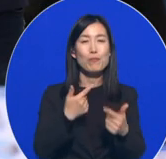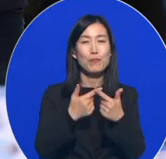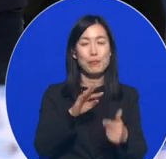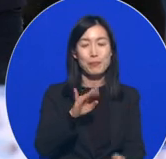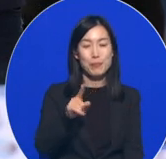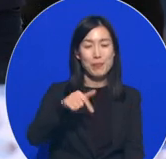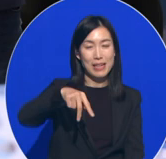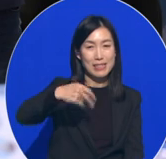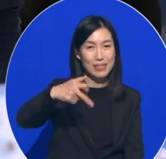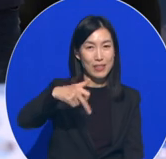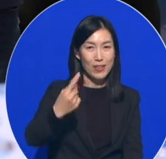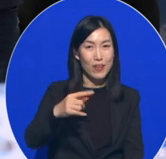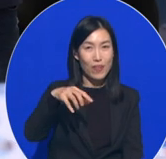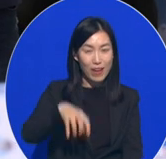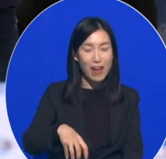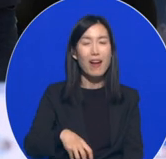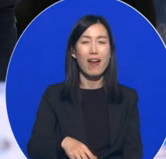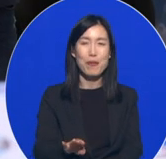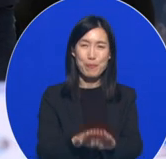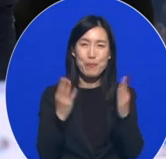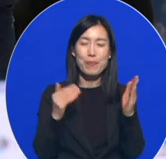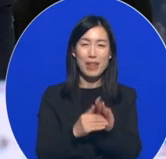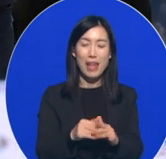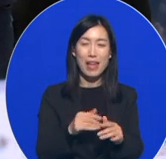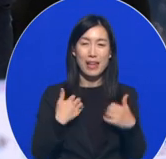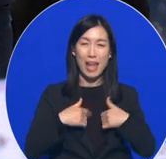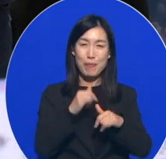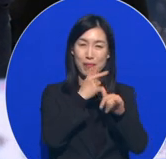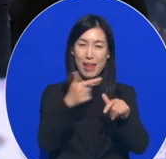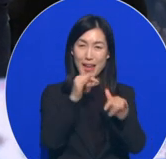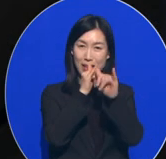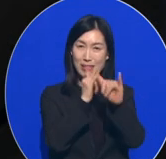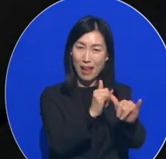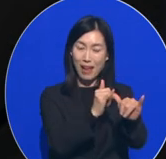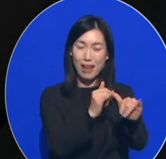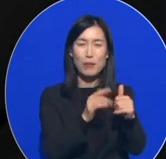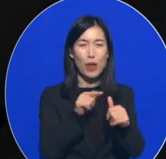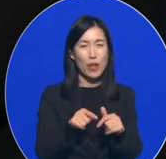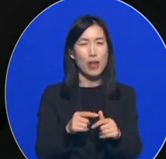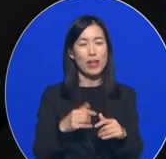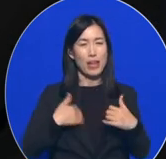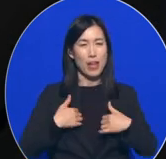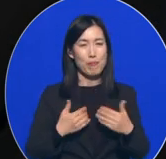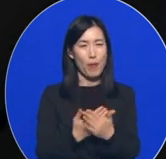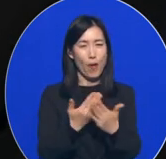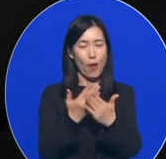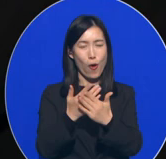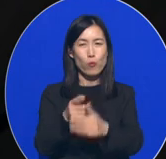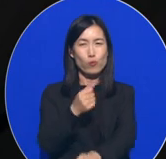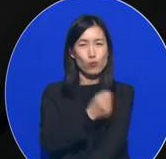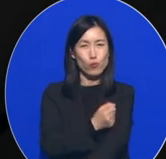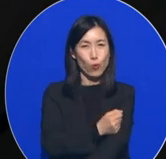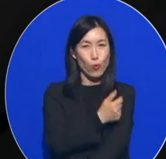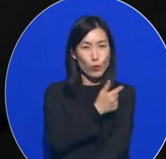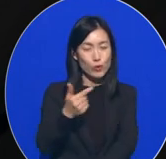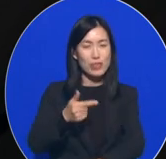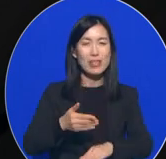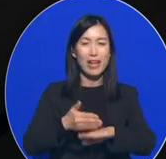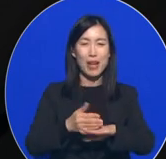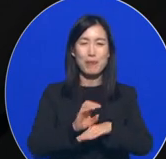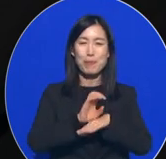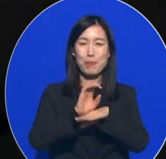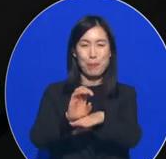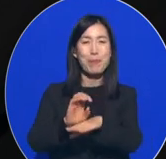규모로 열리는 가운데 대한민국 개임 대상 시상을 통해 해당 산업 발전에 하지한 개인들 공로에 감사를